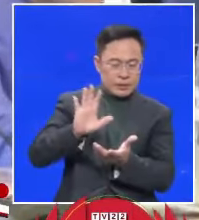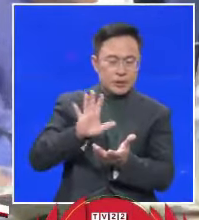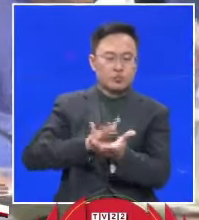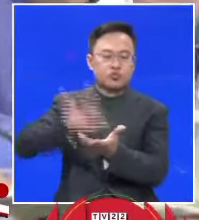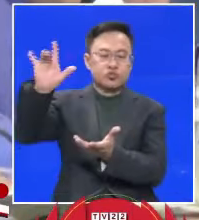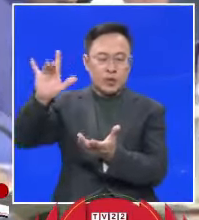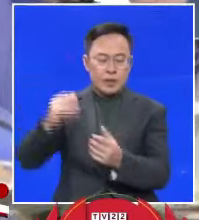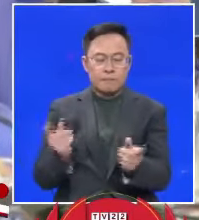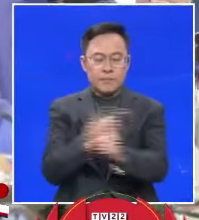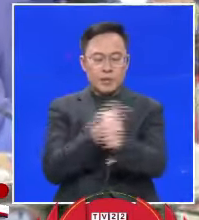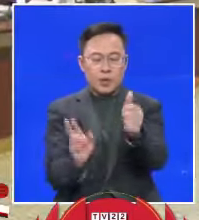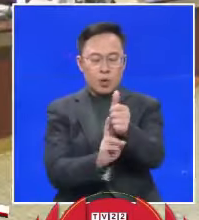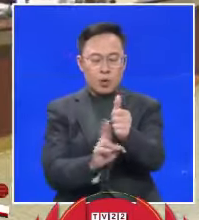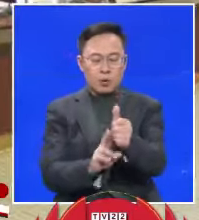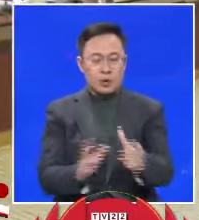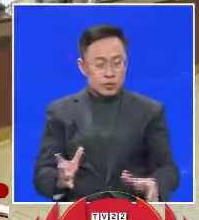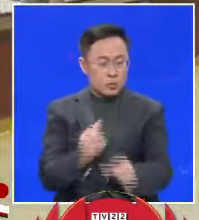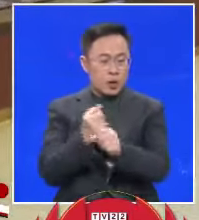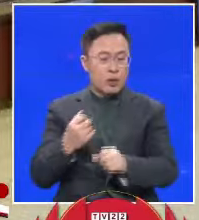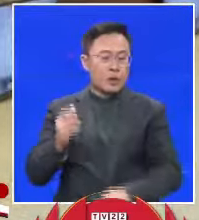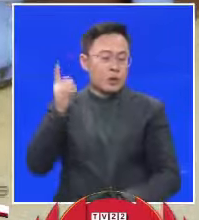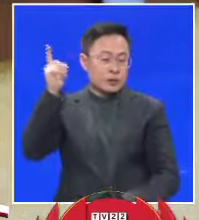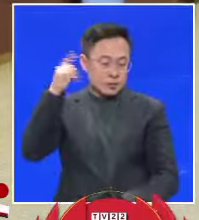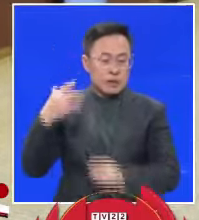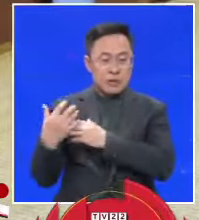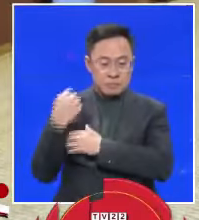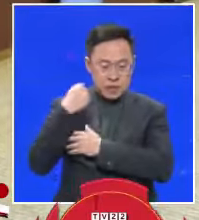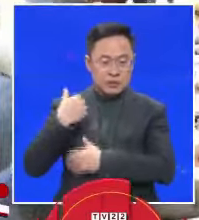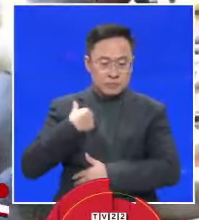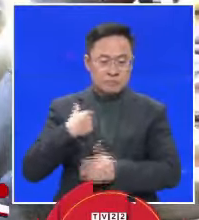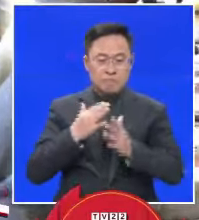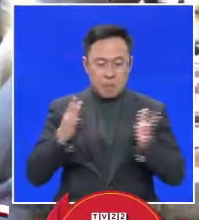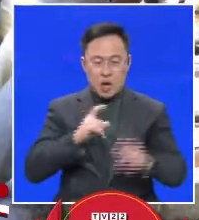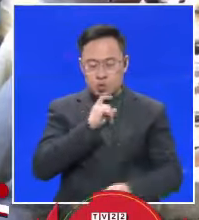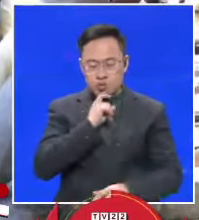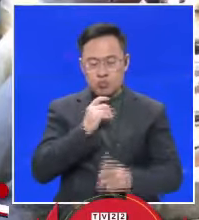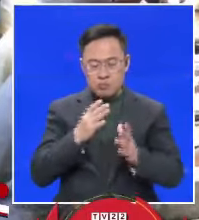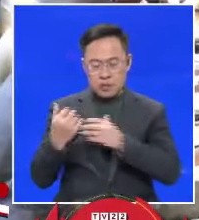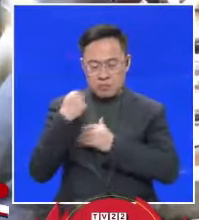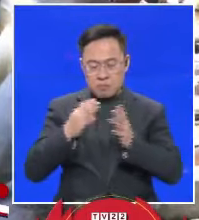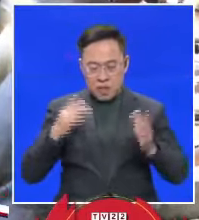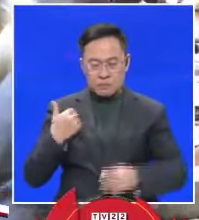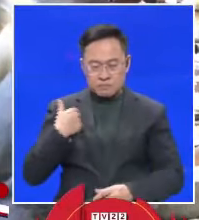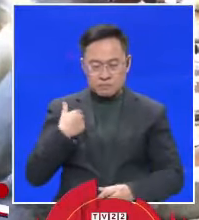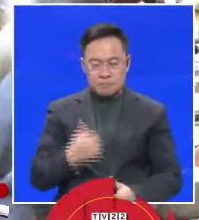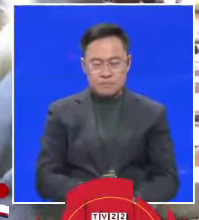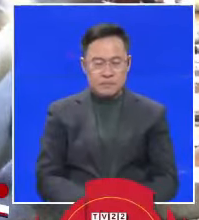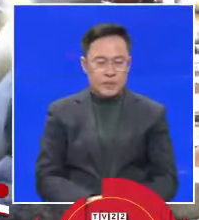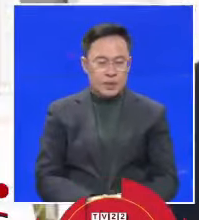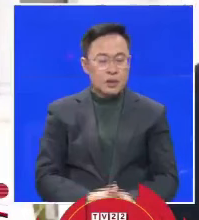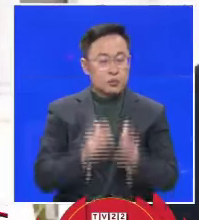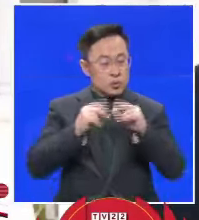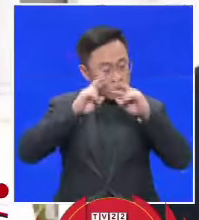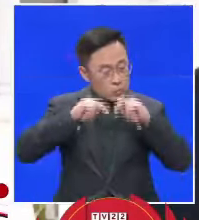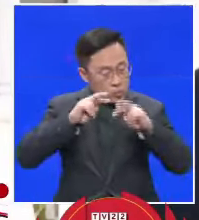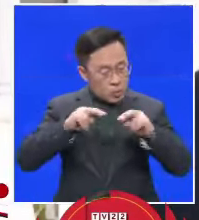รียกได้ว่าก็ยังคงมีอำนาจอยู่จริงๆหลายๆคนก็มองแบบนั้นนะคะแล้วก็บอกว่าคนที่วิเคราะห์กันว่าจะเป็นน